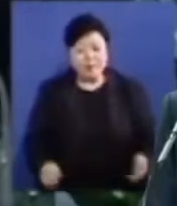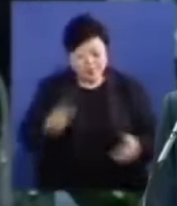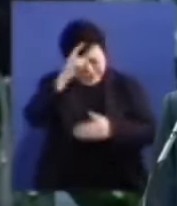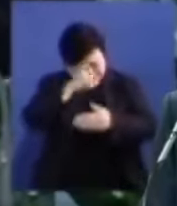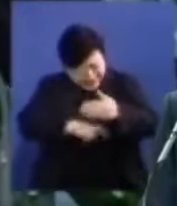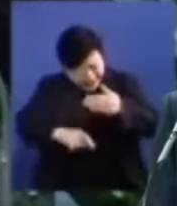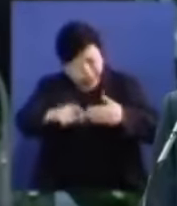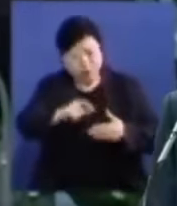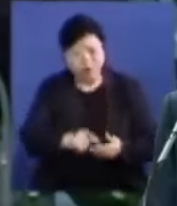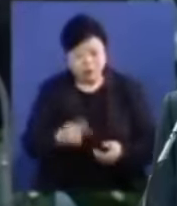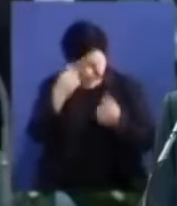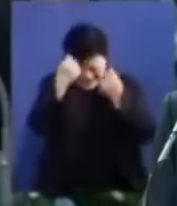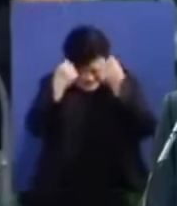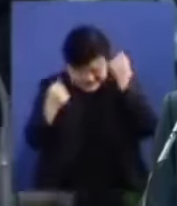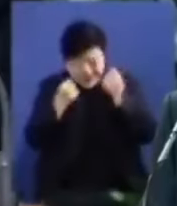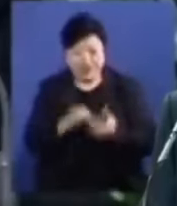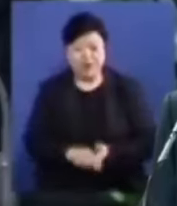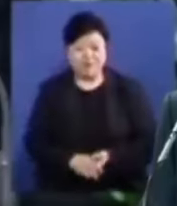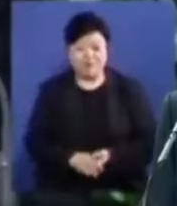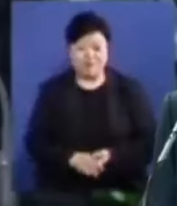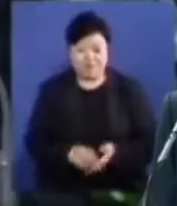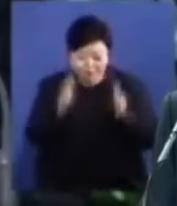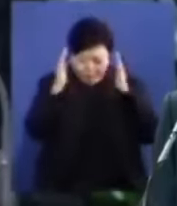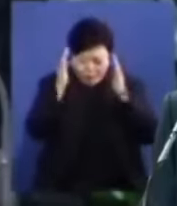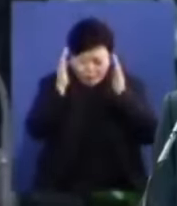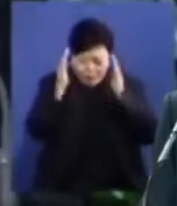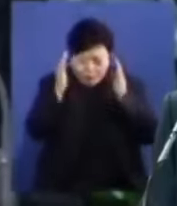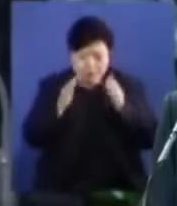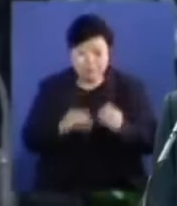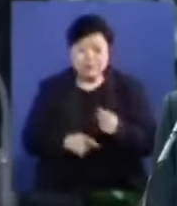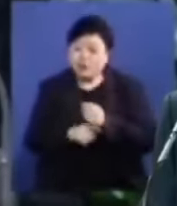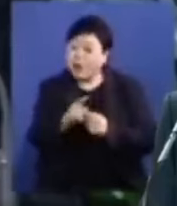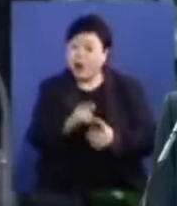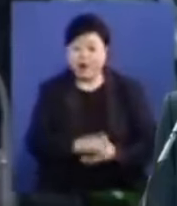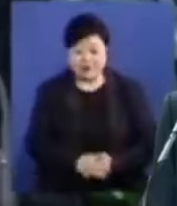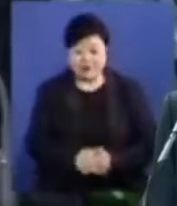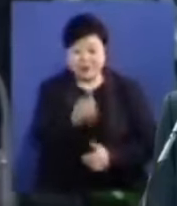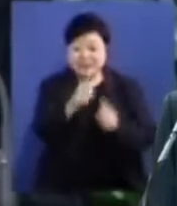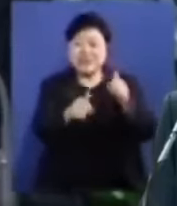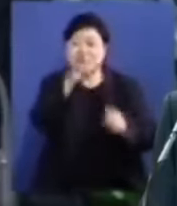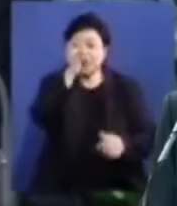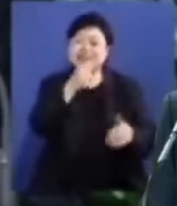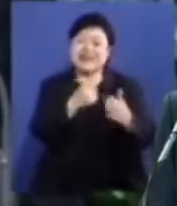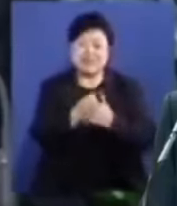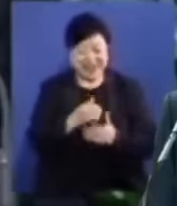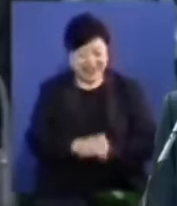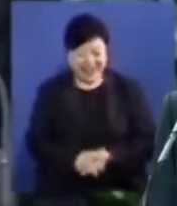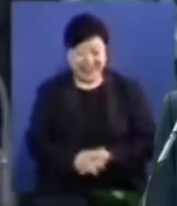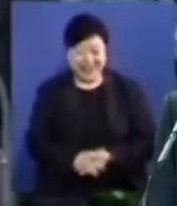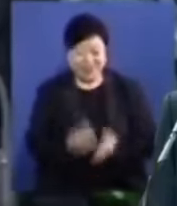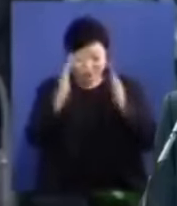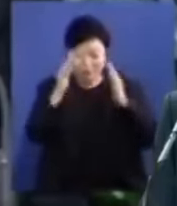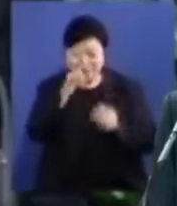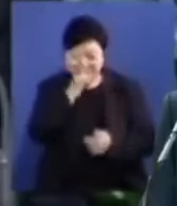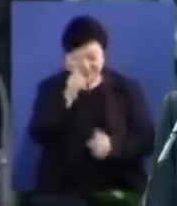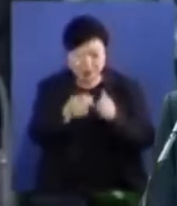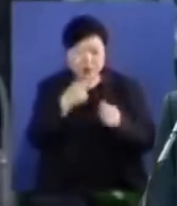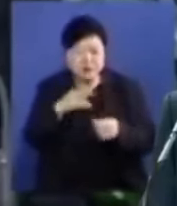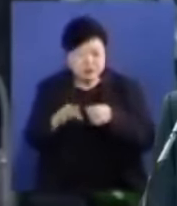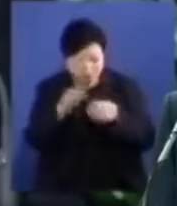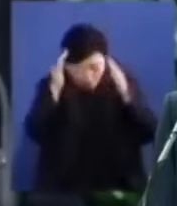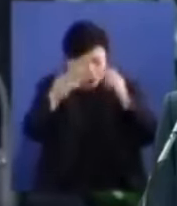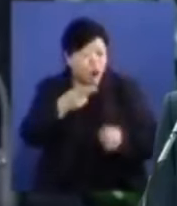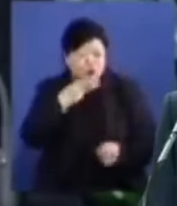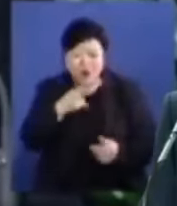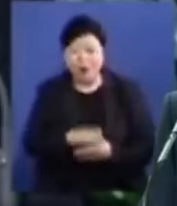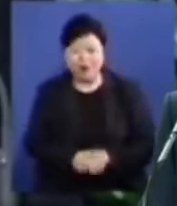새워가며 머리띠 두르고 열심히 공부했습니까? 시험 치려고. 시험이 없으면 공부 안